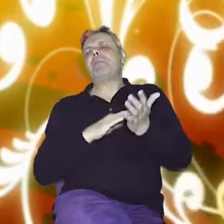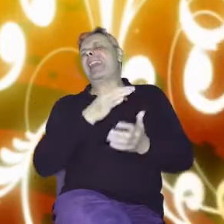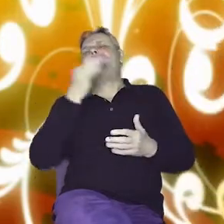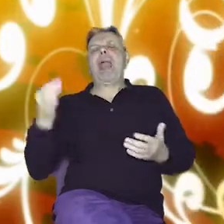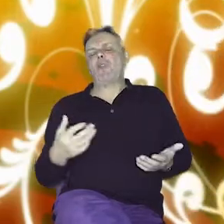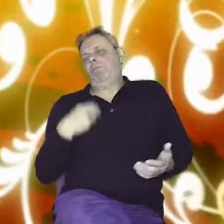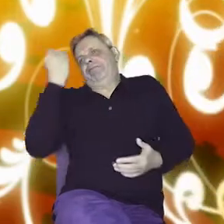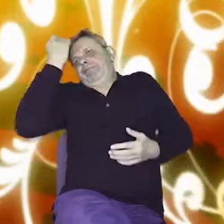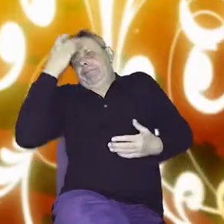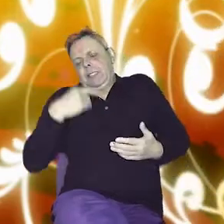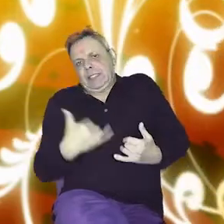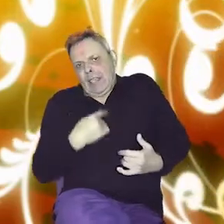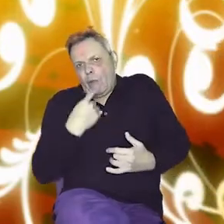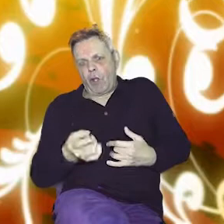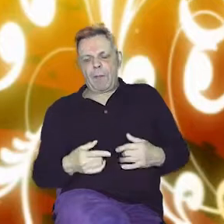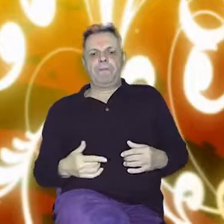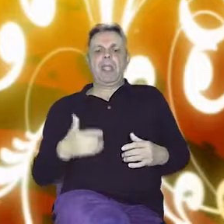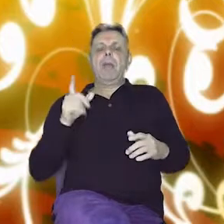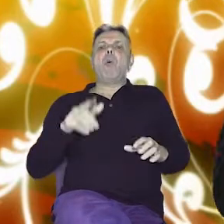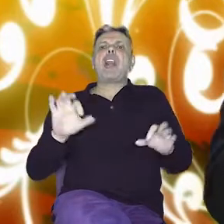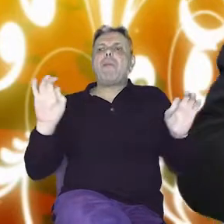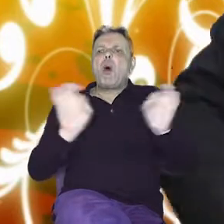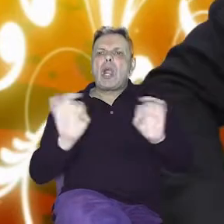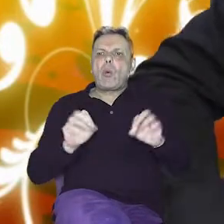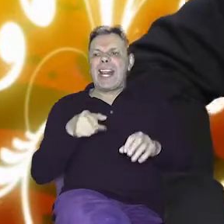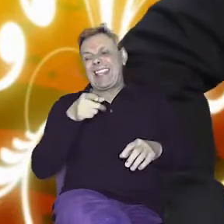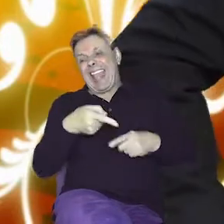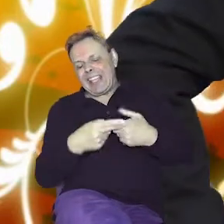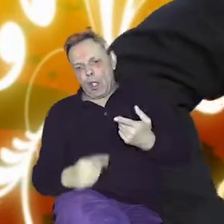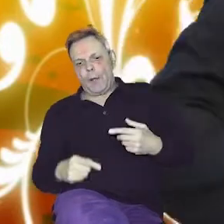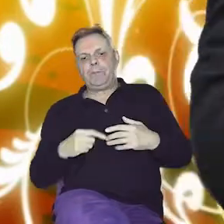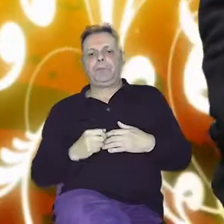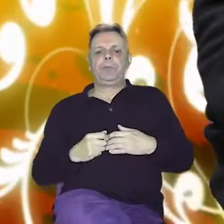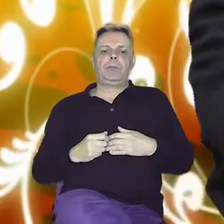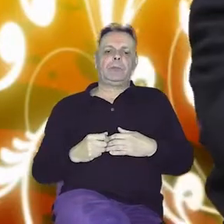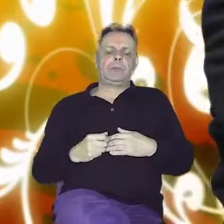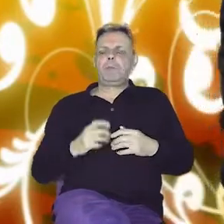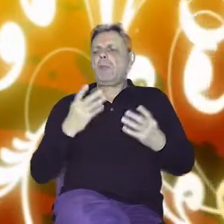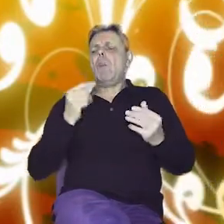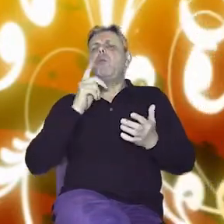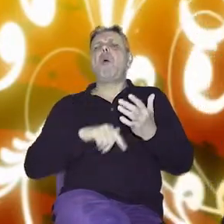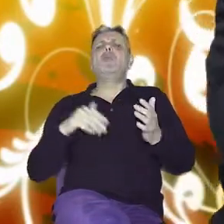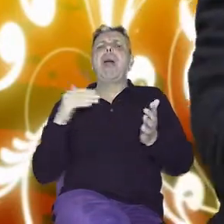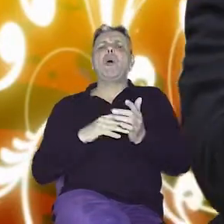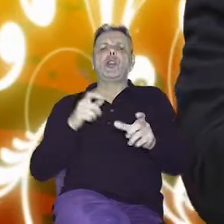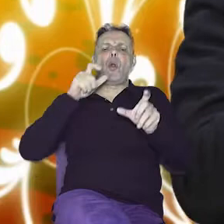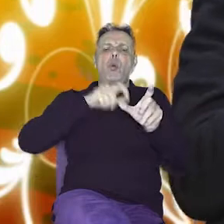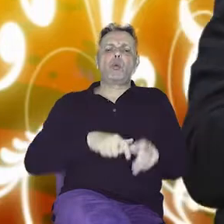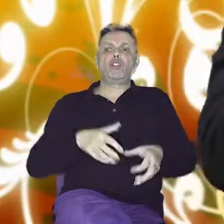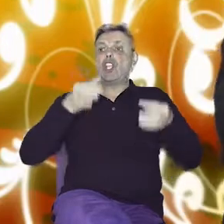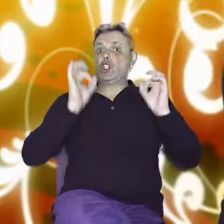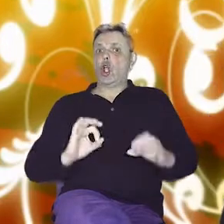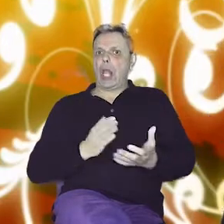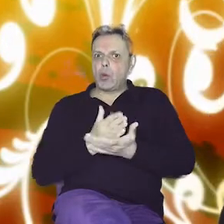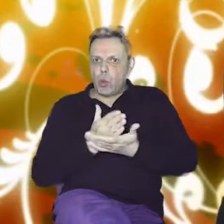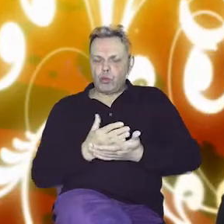trebamo mu davati 2 ampule cinka dnevno, govorim bez veze. Jel? Dakle, koji koje regulira taj dio ovoga,